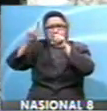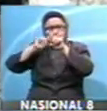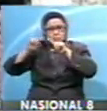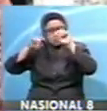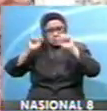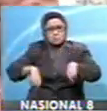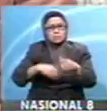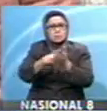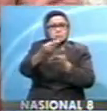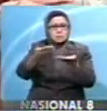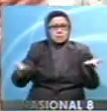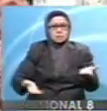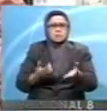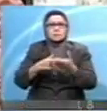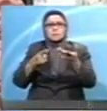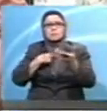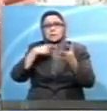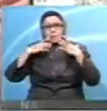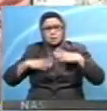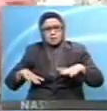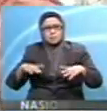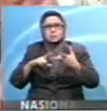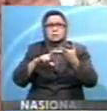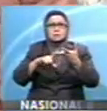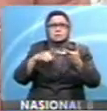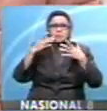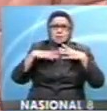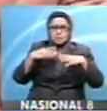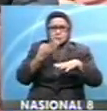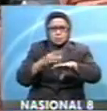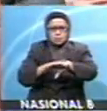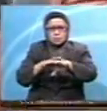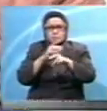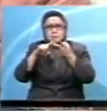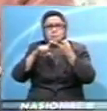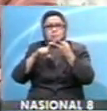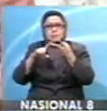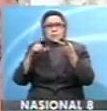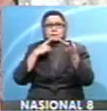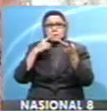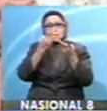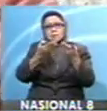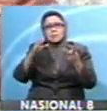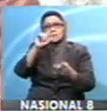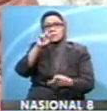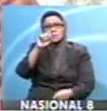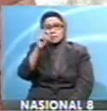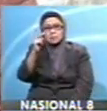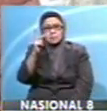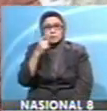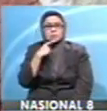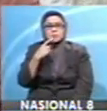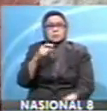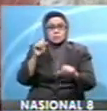hati dan juga barangan antik namun anda perlu tahu bagaimana untuk menawar harga untuk mendapatkan nilai